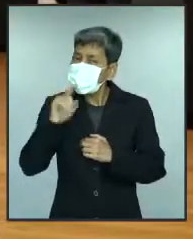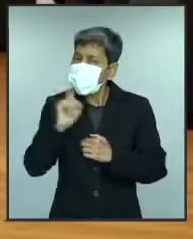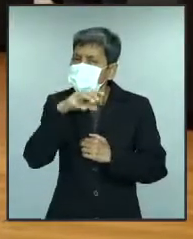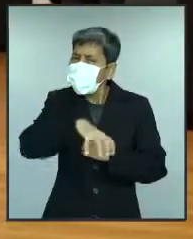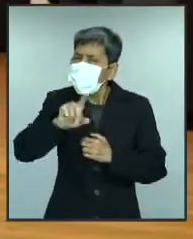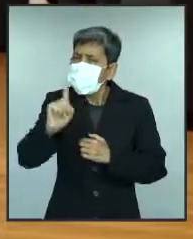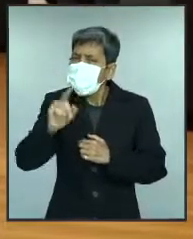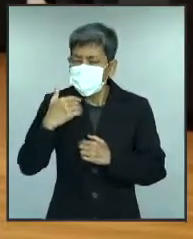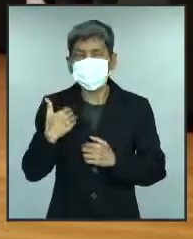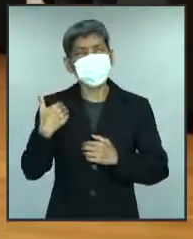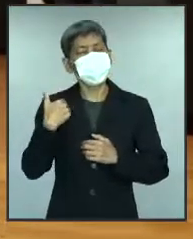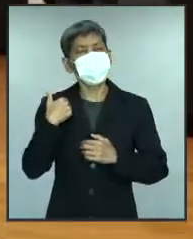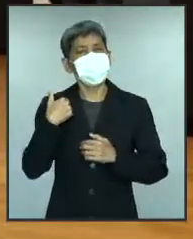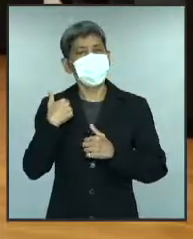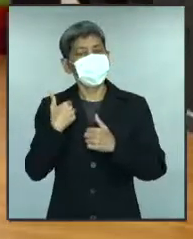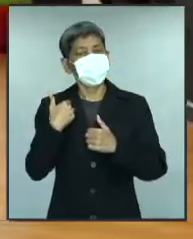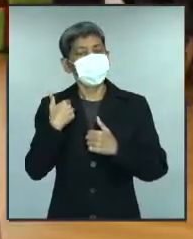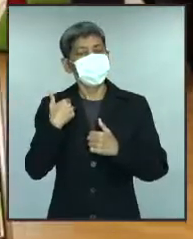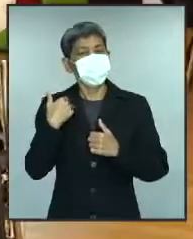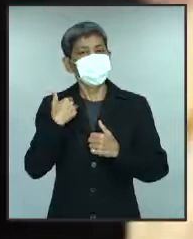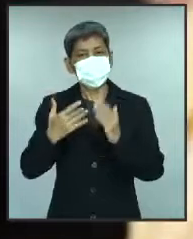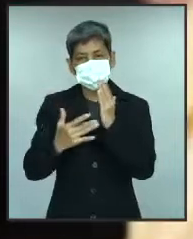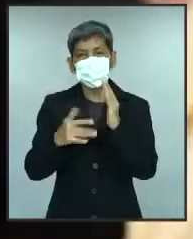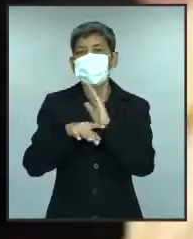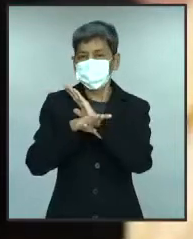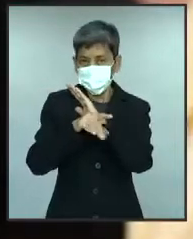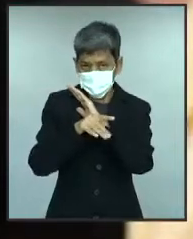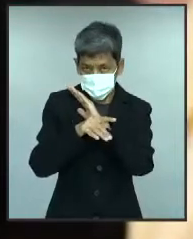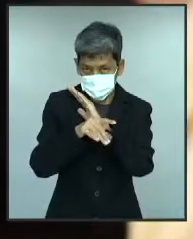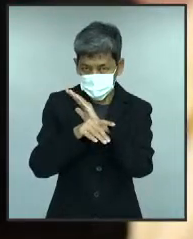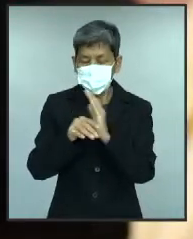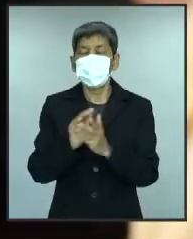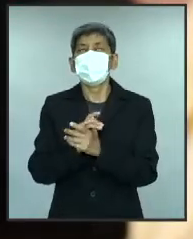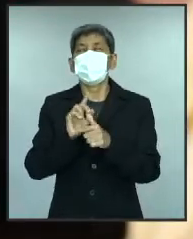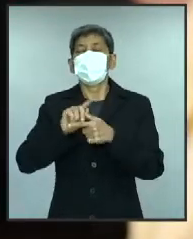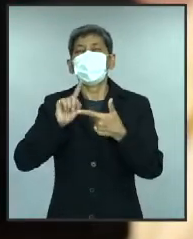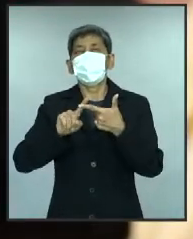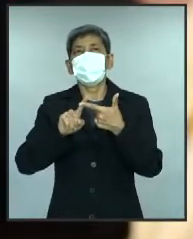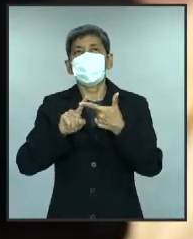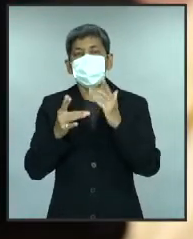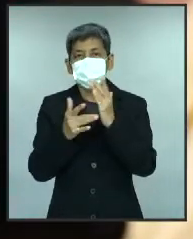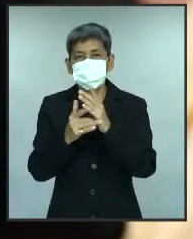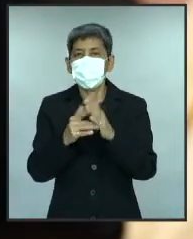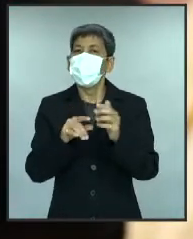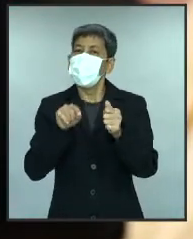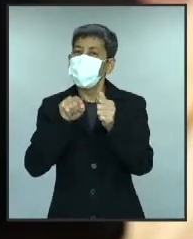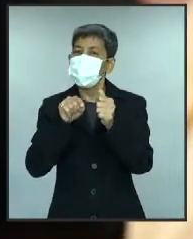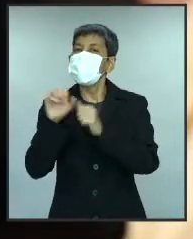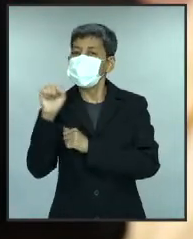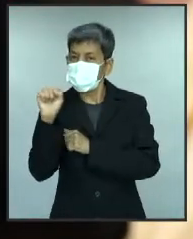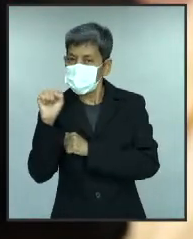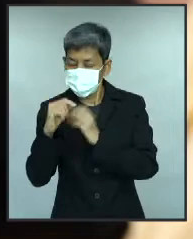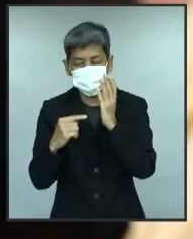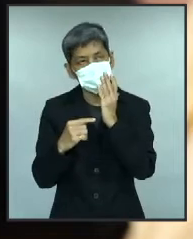์ตอนนี้เรามีที่เทคนิคชลบุรีนะครับแล้วก็เทคนิคสัตหีบน